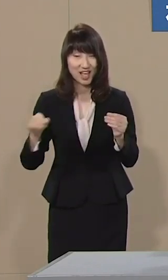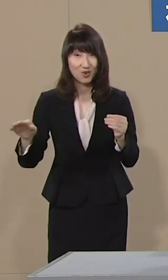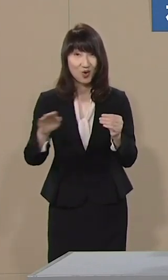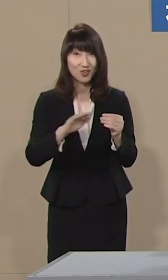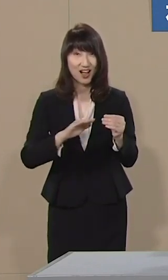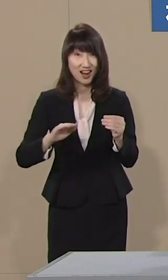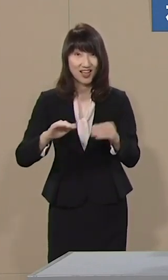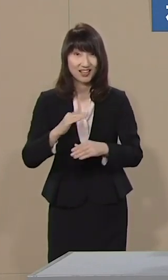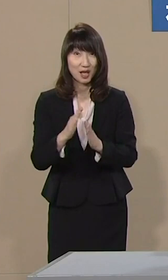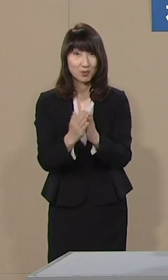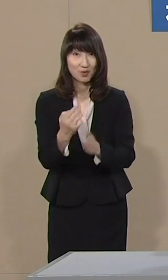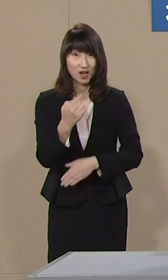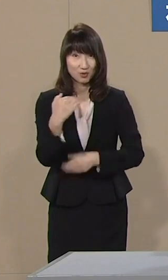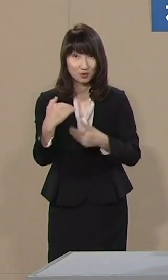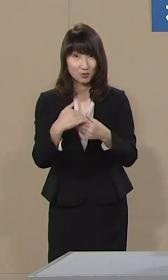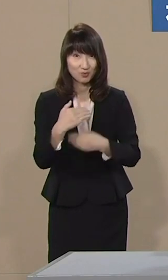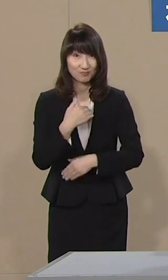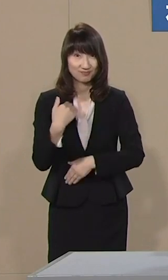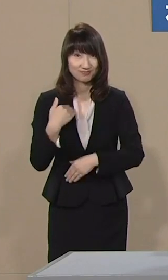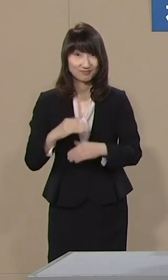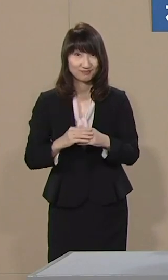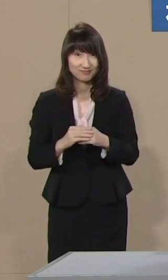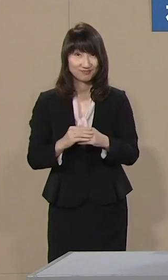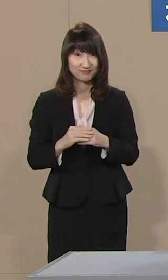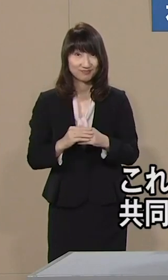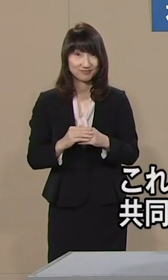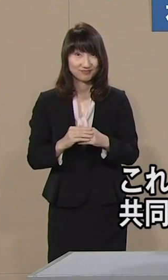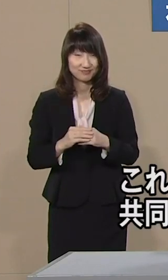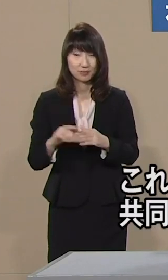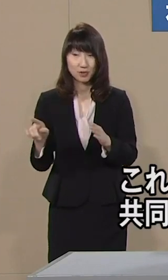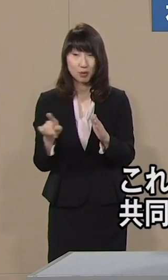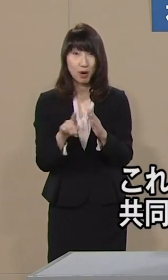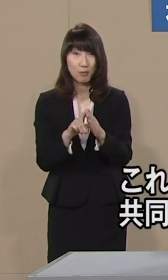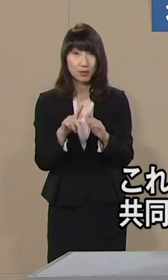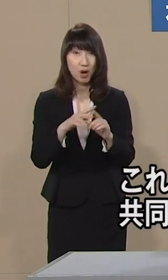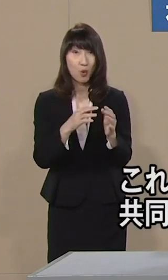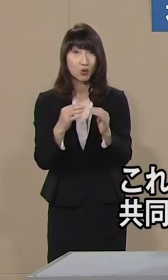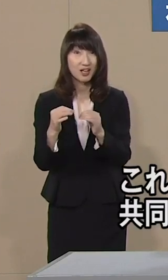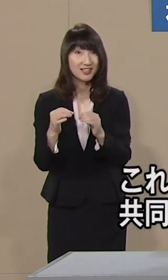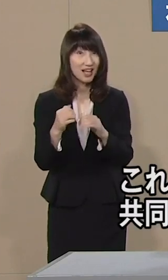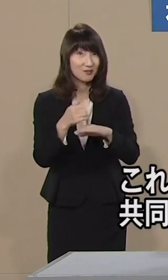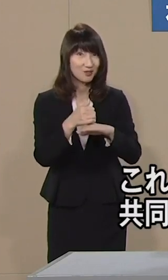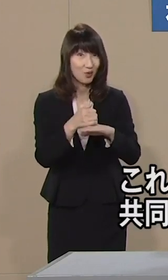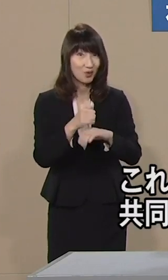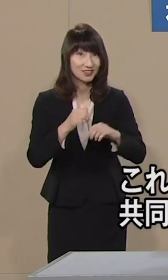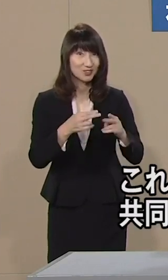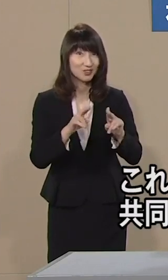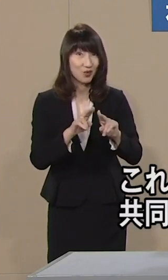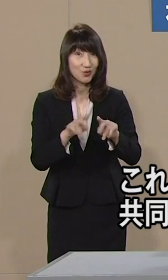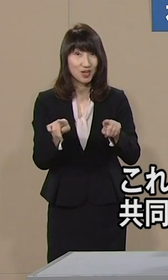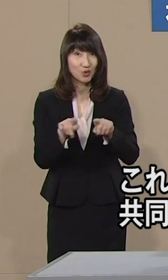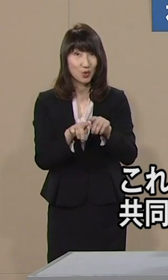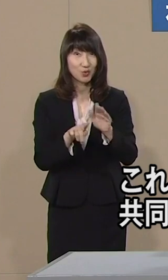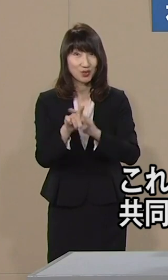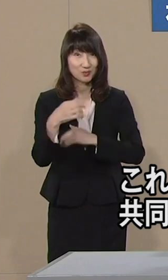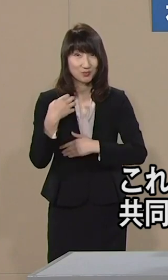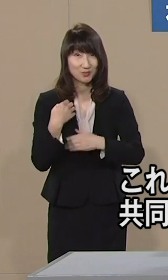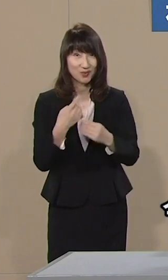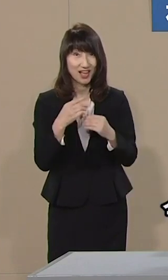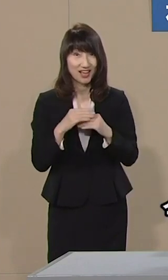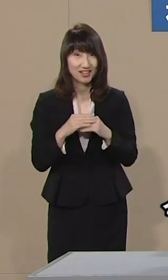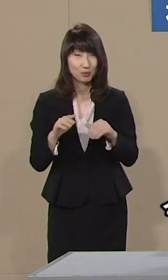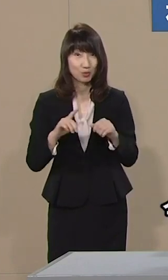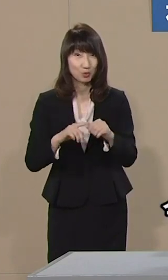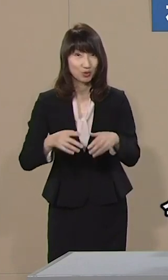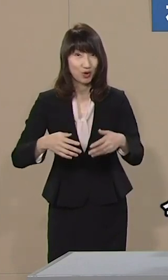山本太郎に投票していただけますこれまで小沢一郎さん率いる自由党で共同代表を務めておりましたが